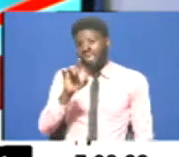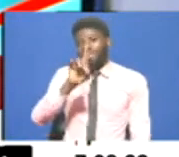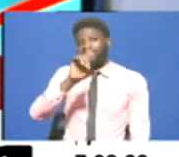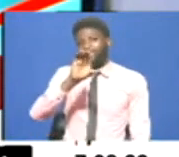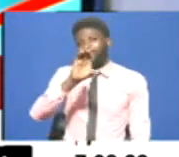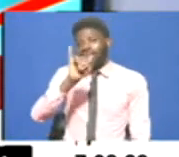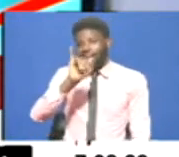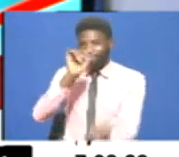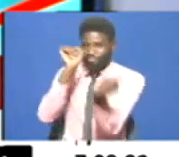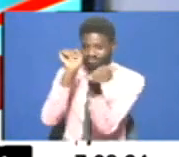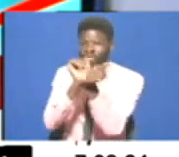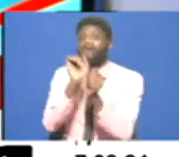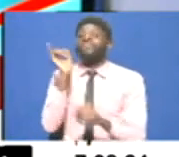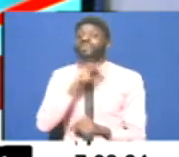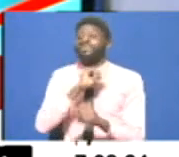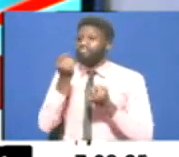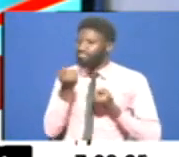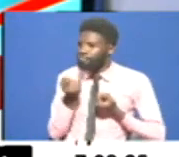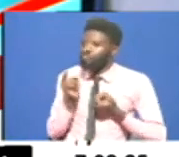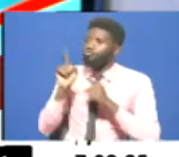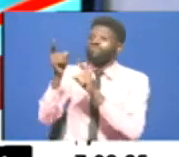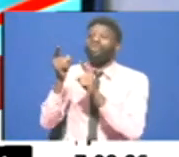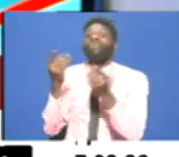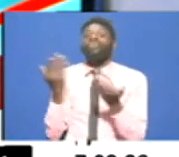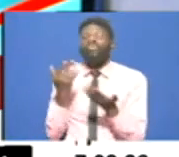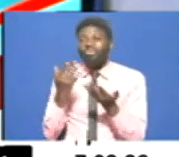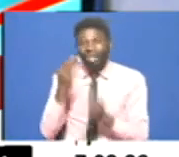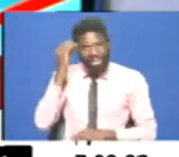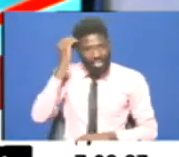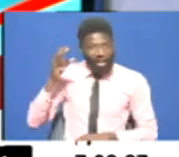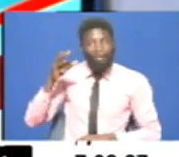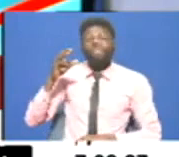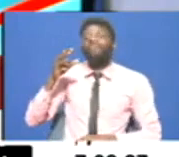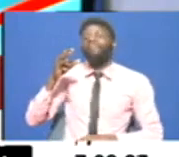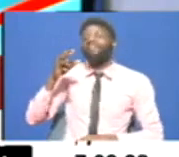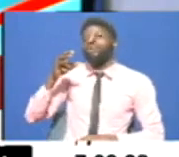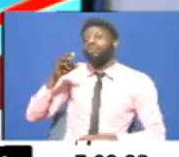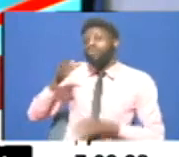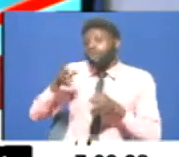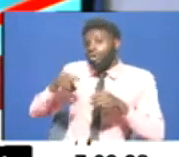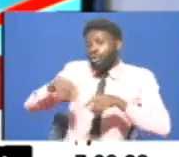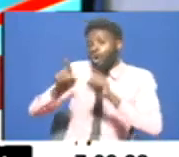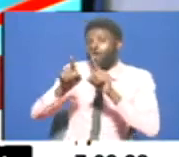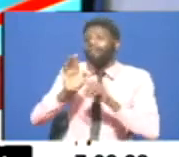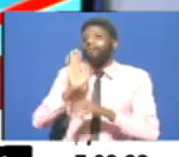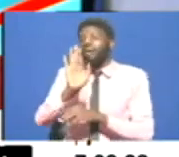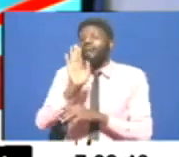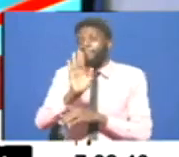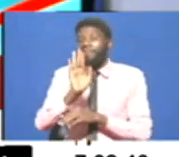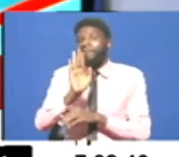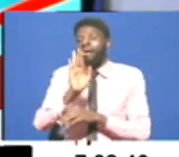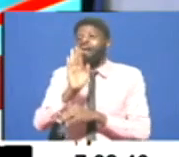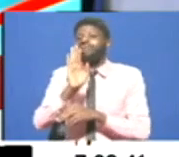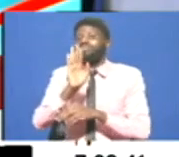makao makuu ya upelelezi wa makosa ya jinai kwenye barabara ya Kiambu, katika barabara ya Kiambu kwa uchunguzi. Kulingana na ripoti,